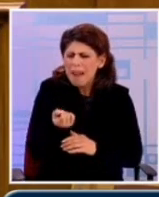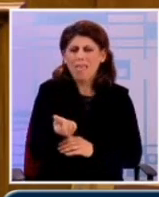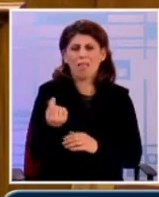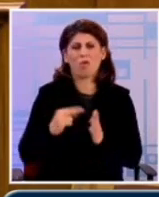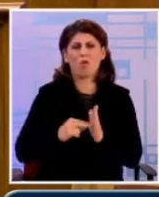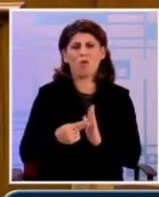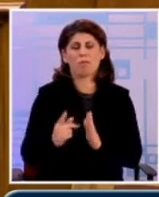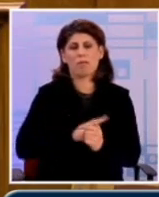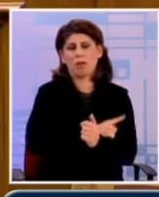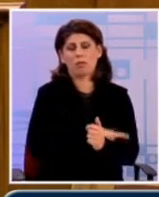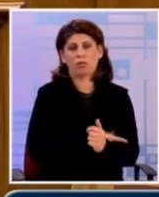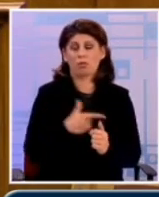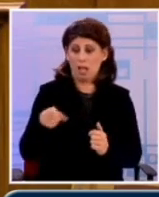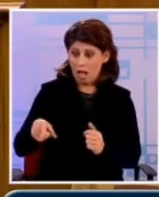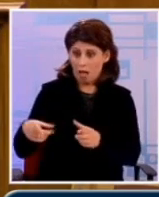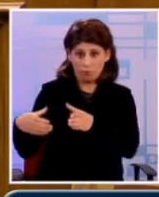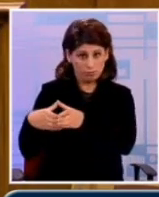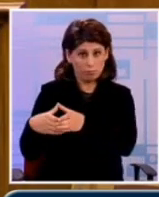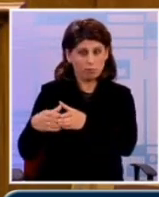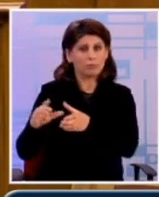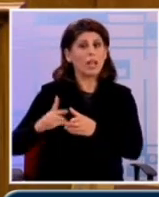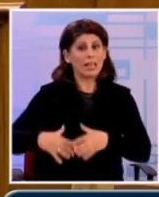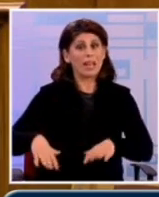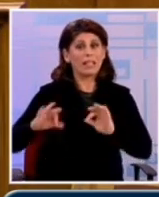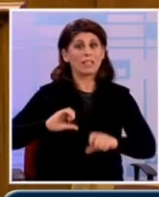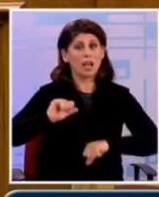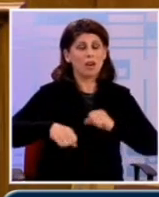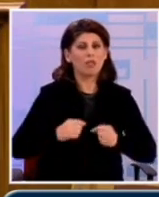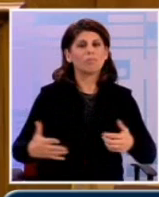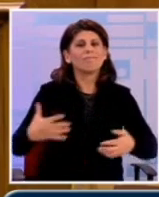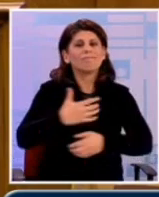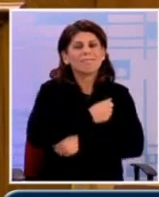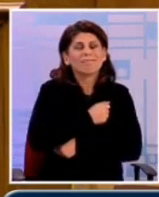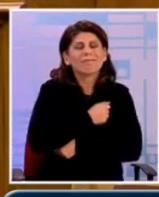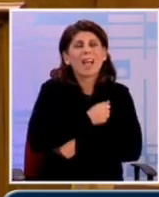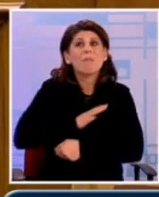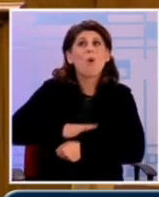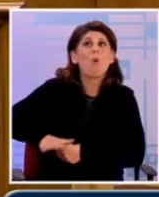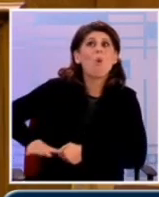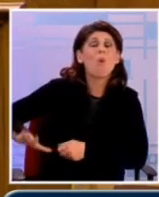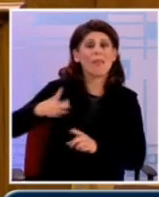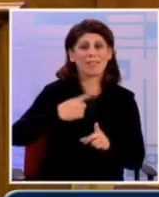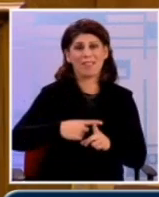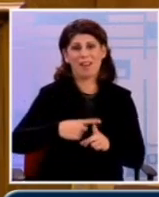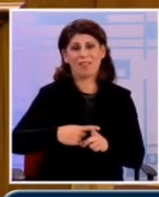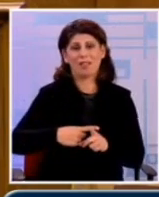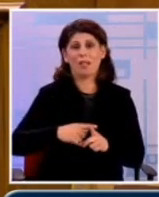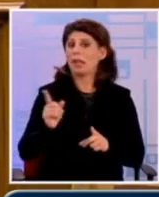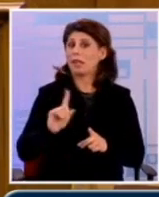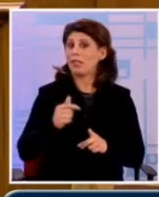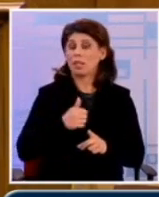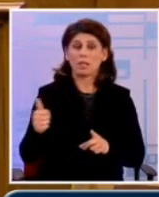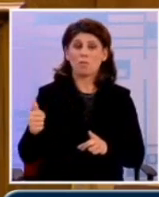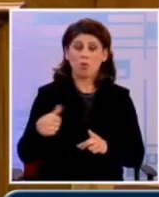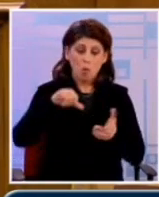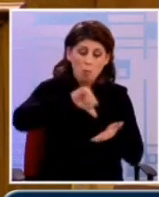μέσα, έχει ξεκινήσει έναν αγώνα που έχει αγκαλιαστεί από το σύνολο του λαού μας. Και δεν αφορά μόνο τις